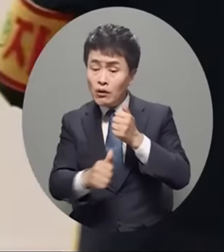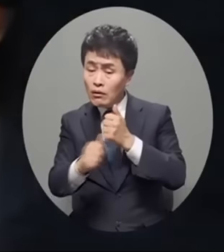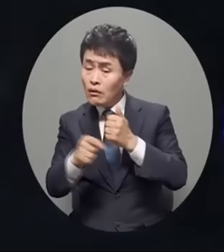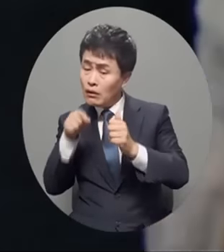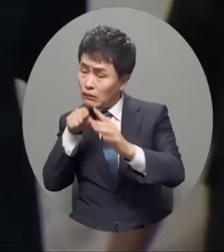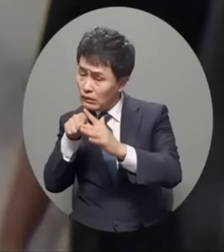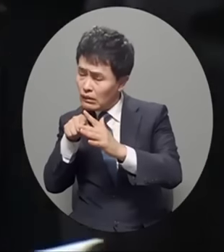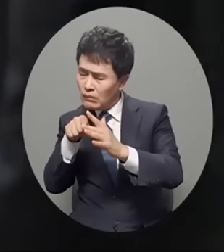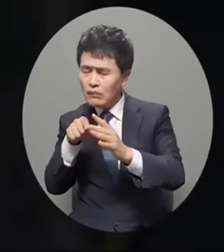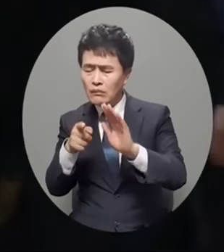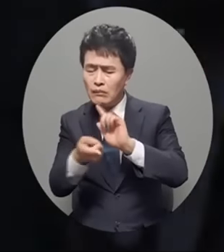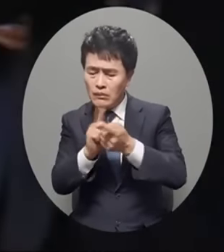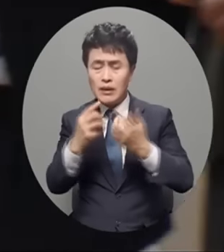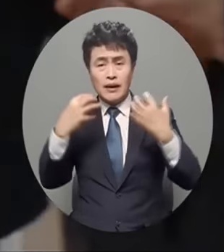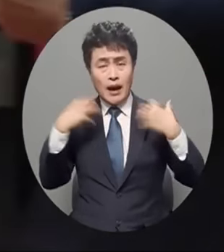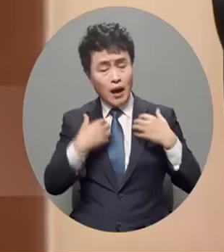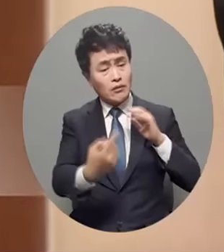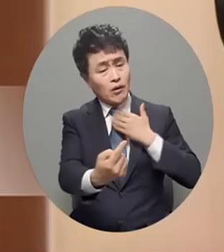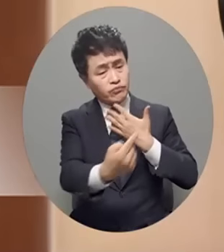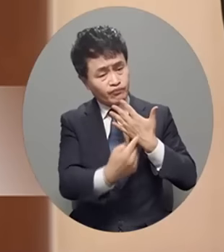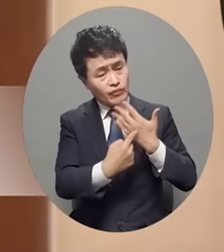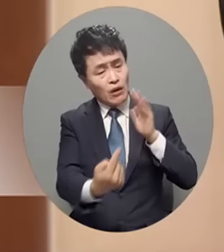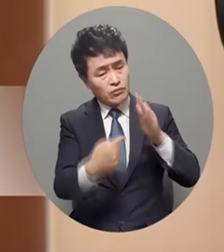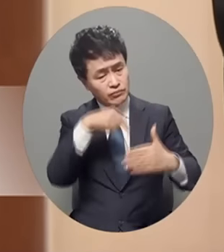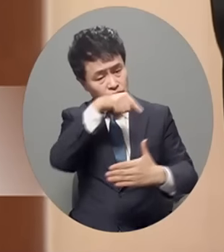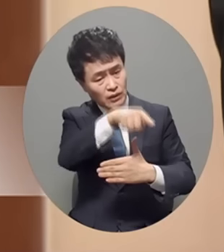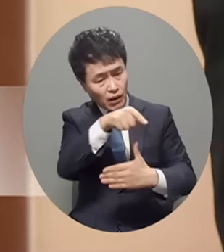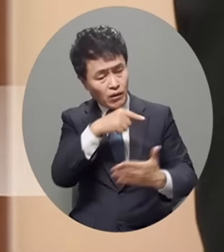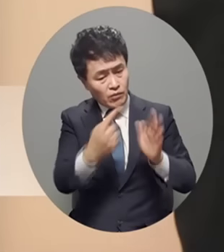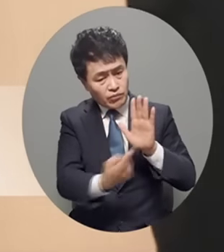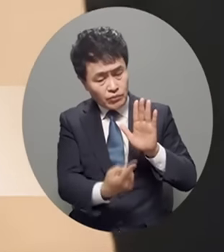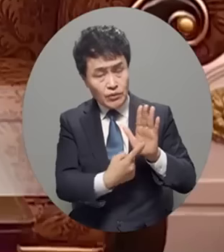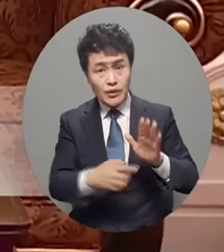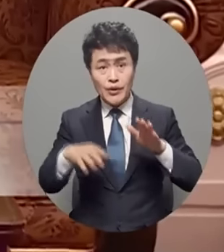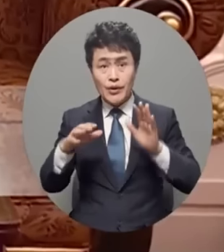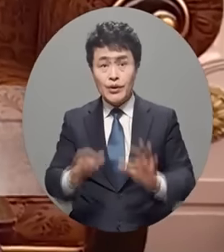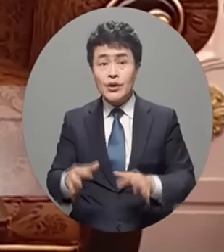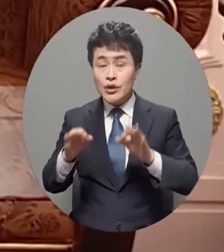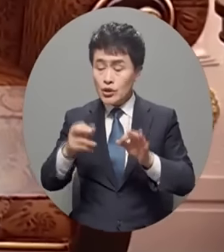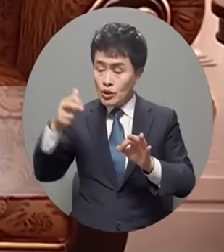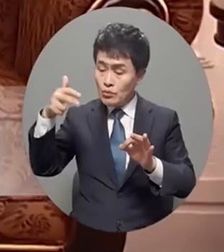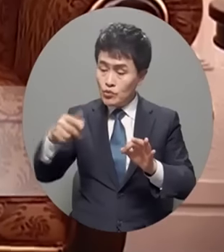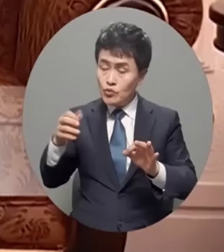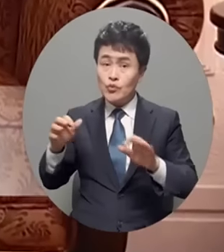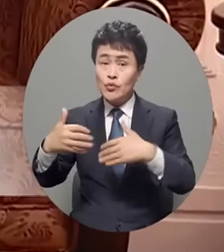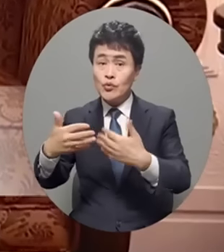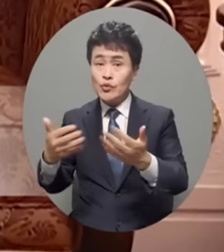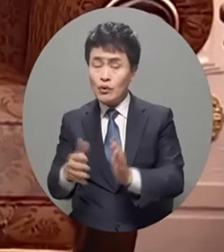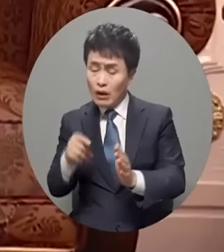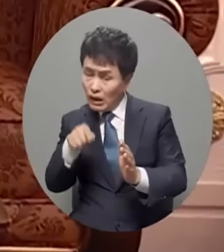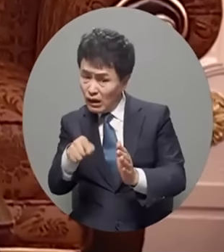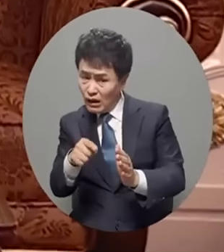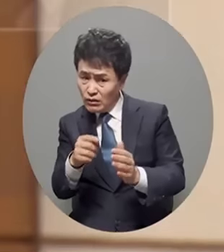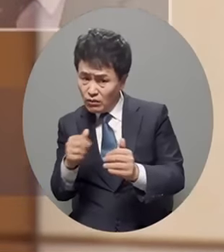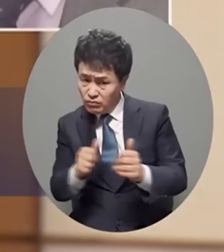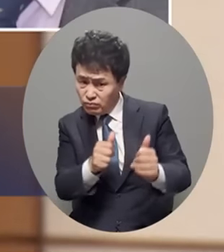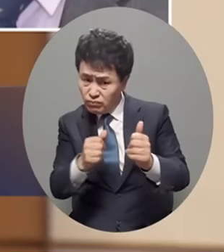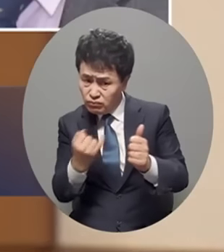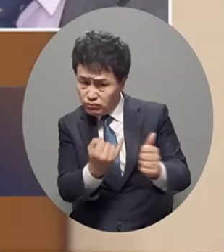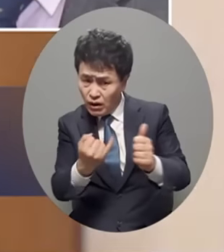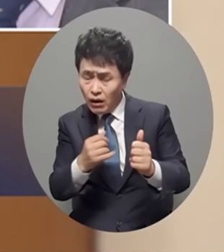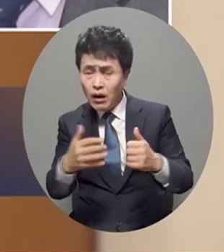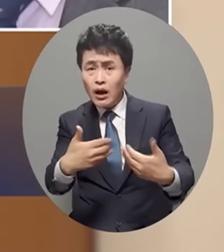있다라고. 선전 선동 업무도 총괄하고 최근에 김주의 부각 역시 김여정이 주도한 거란 분석이 나옵니다.